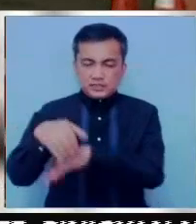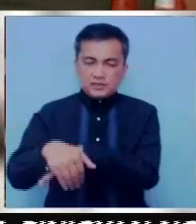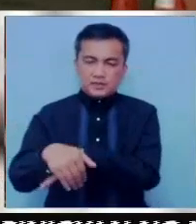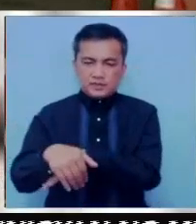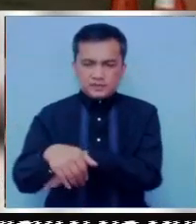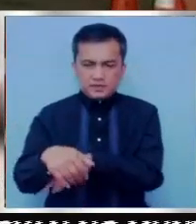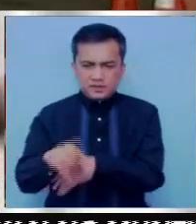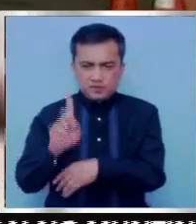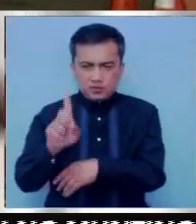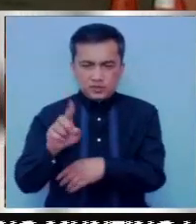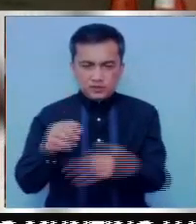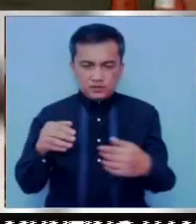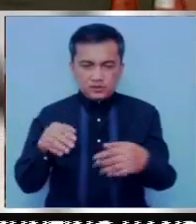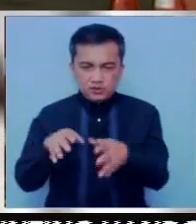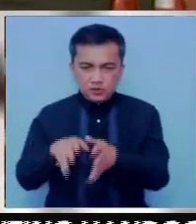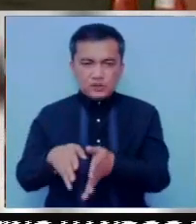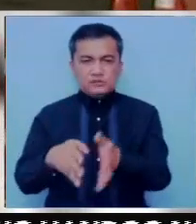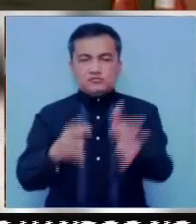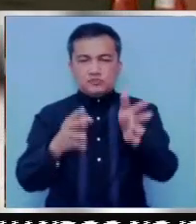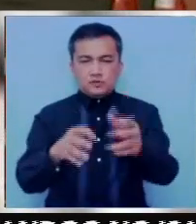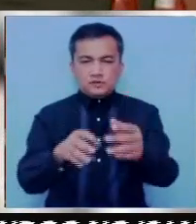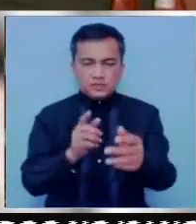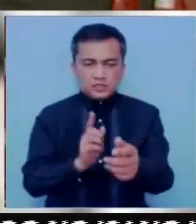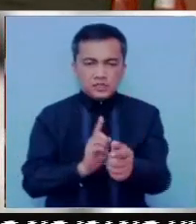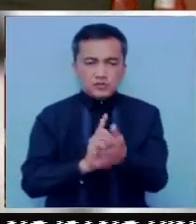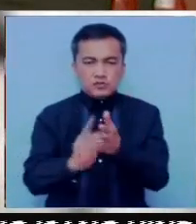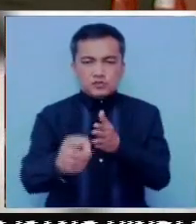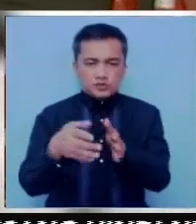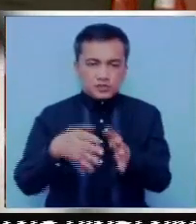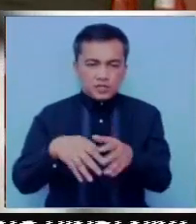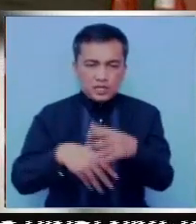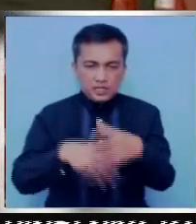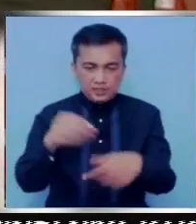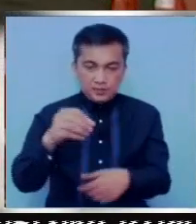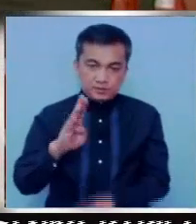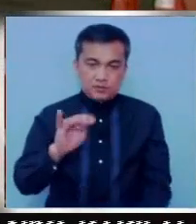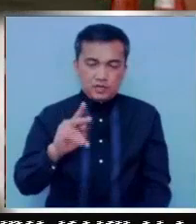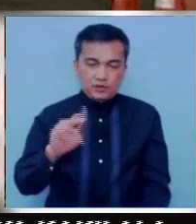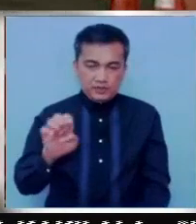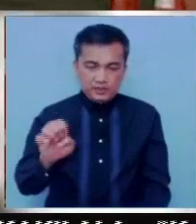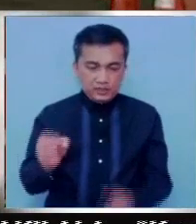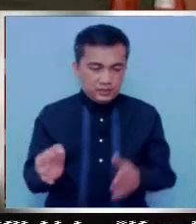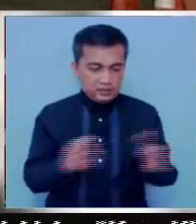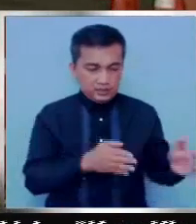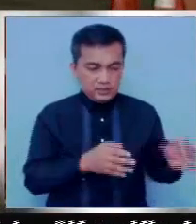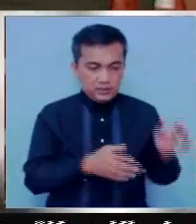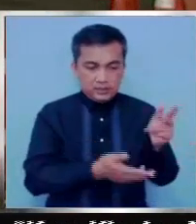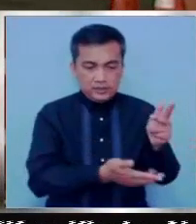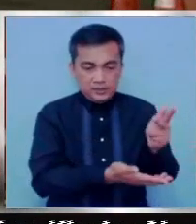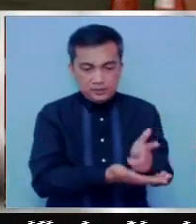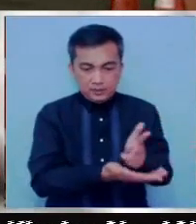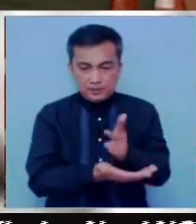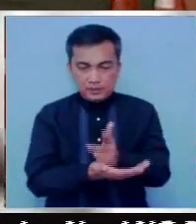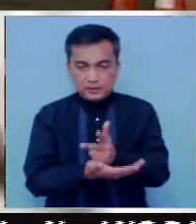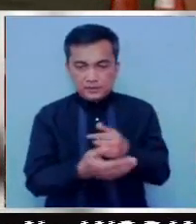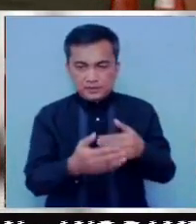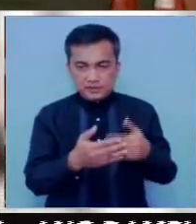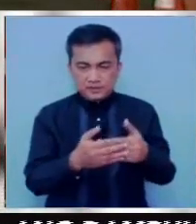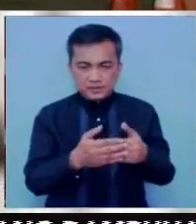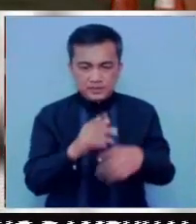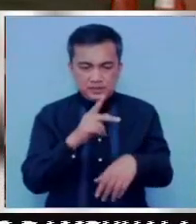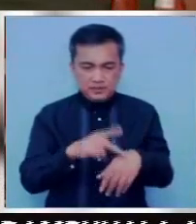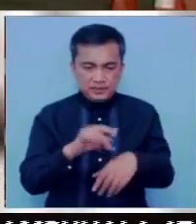one-way para makadiretso yung mga lalabas sa sasakyan doon sa Bukawi exit. At yun namang mga nakaparado doon sa malapit sa entrada ng Philippine Arena ay doon